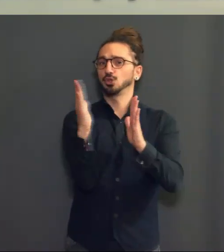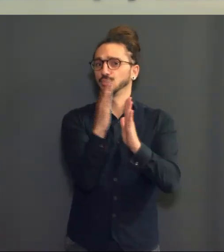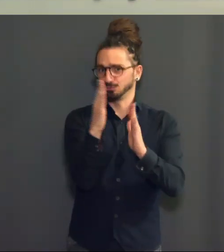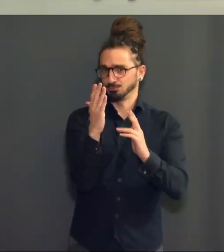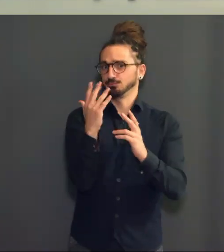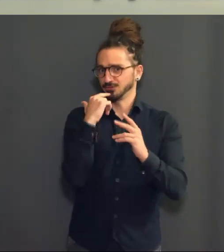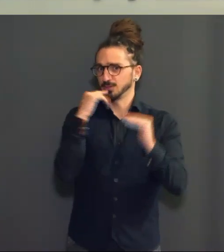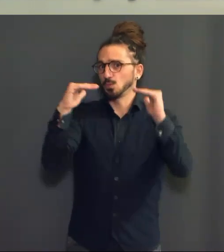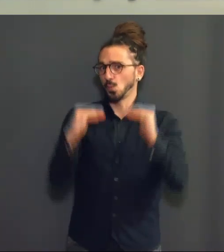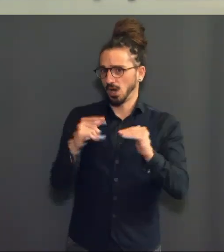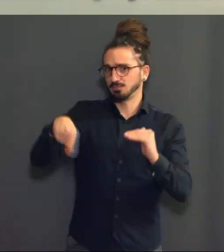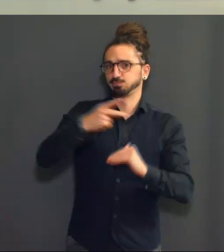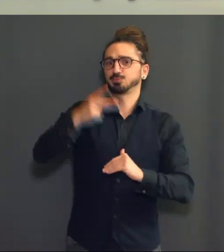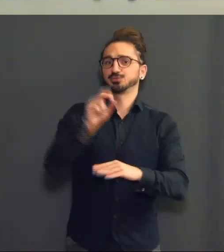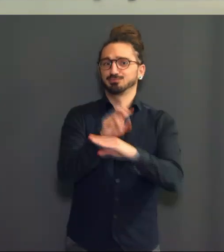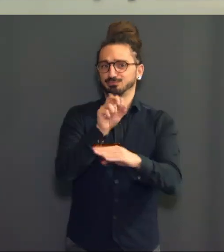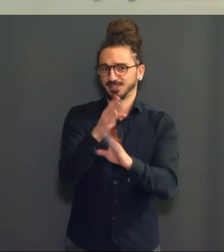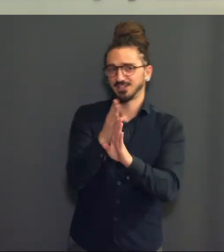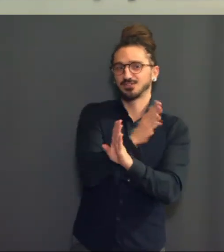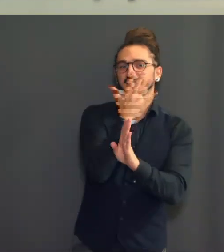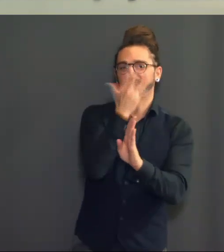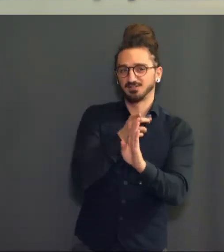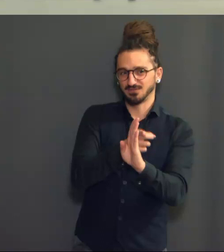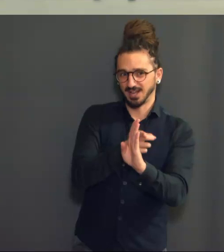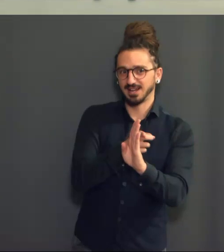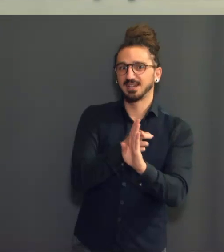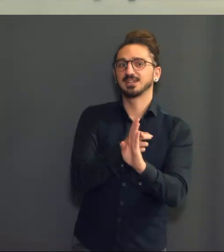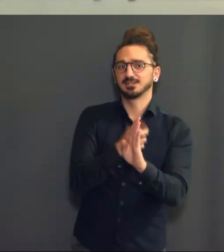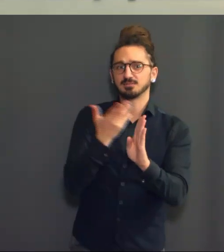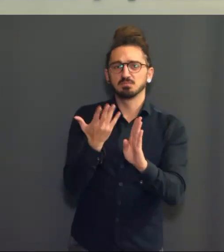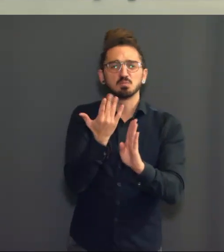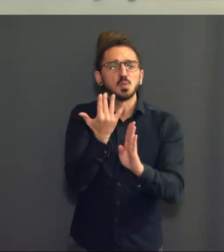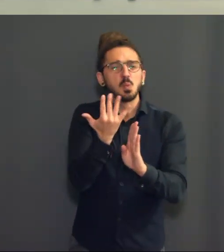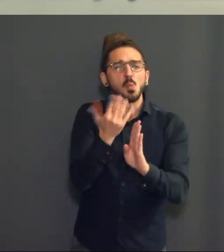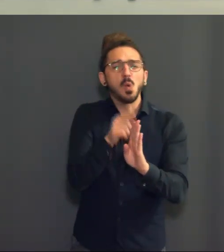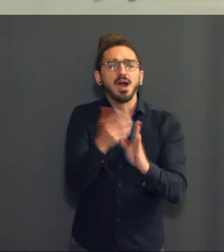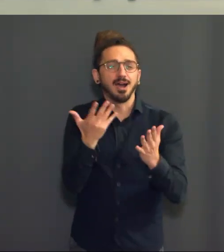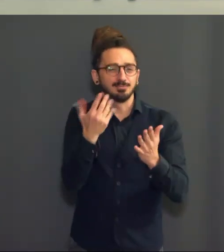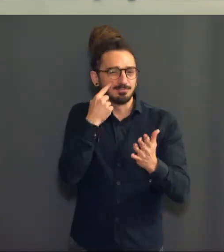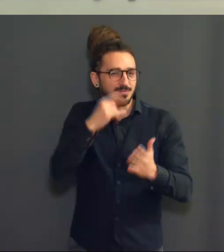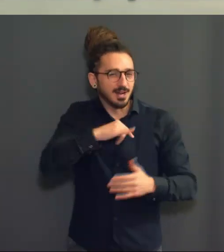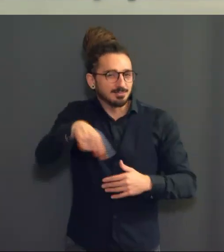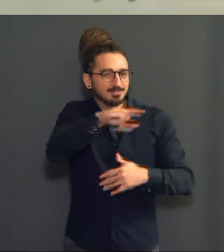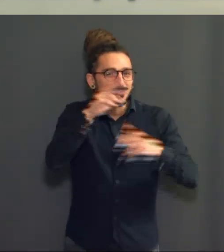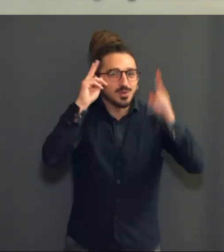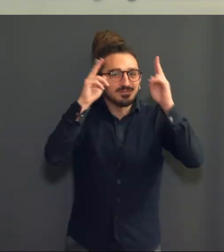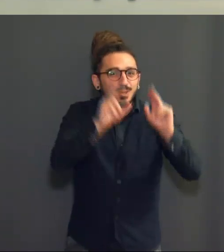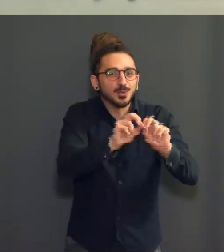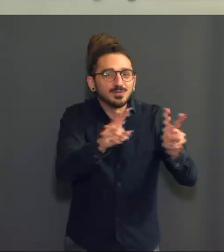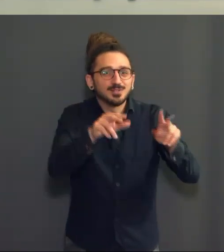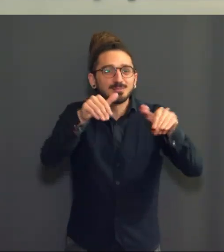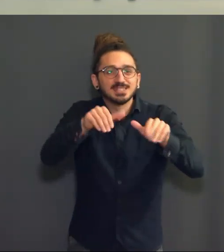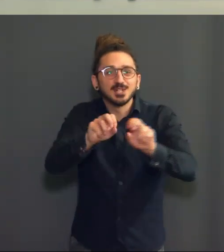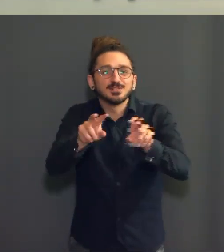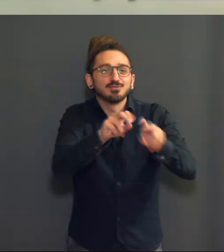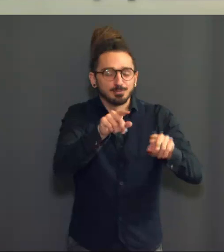pair avec la réouverture d'un certain nombre de structures, comme par exemple au niveau des coiffeurs. Elle était aussi de pair avec un certain